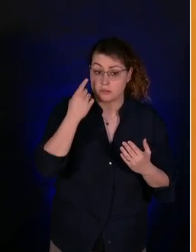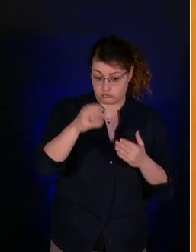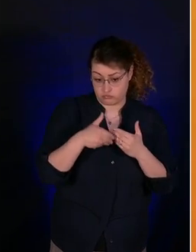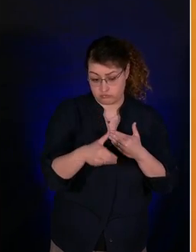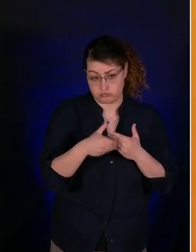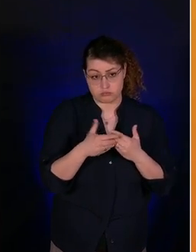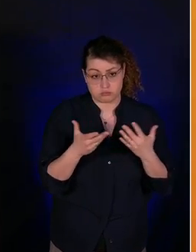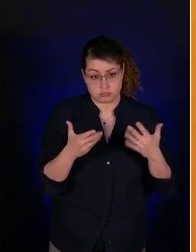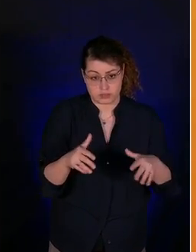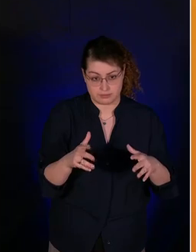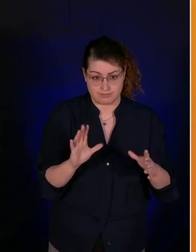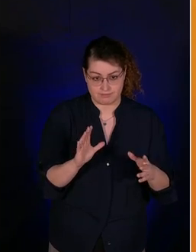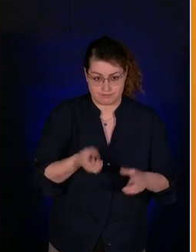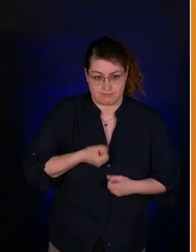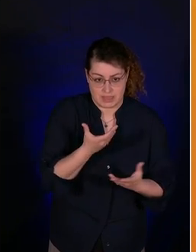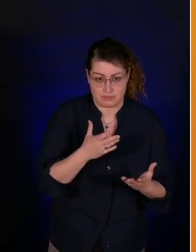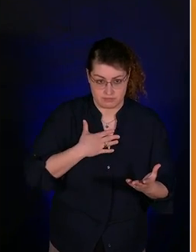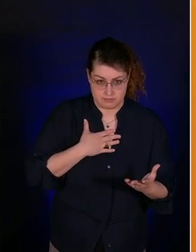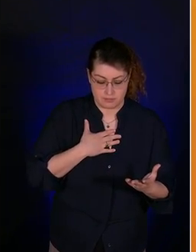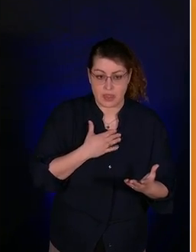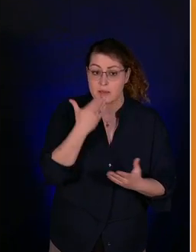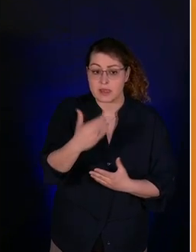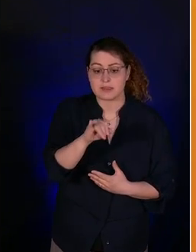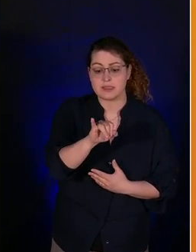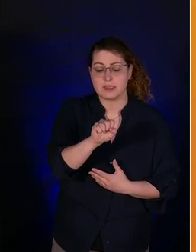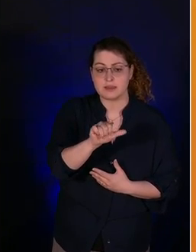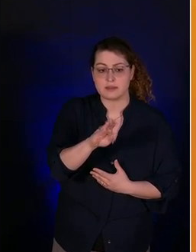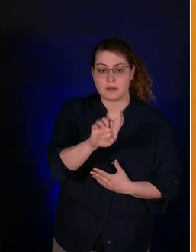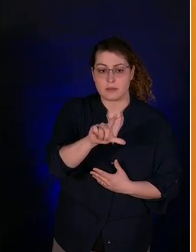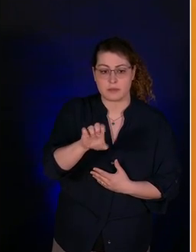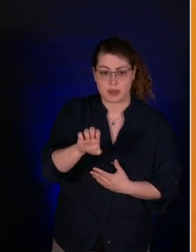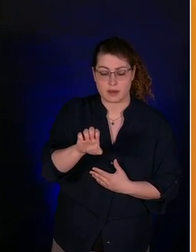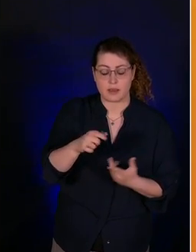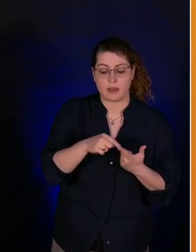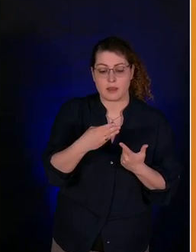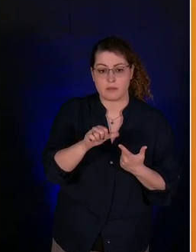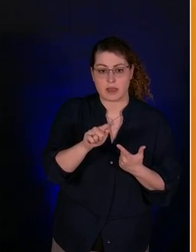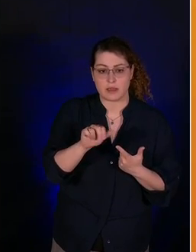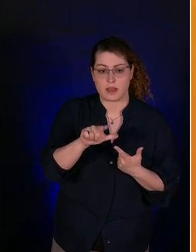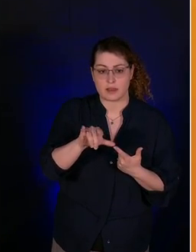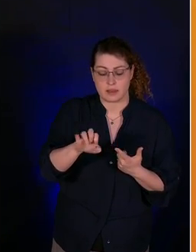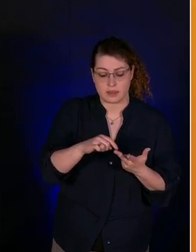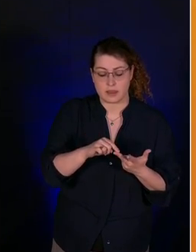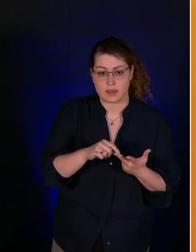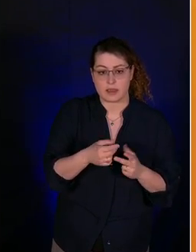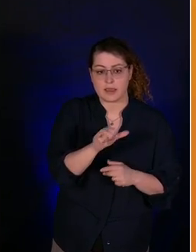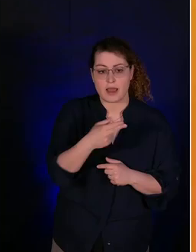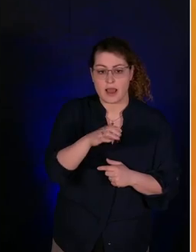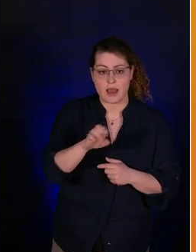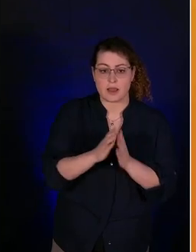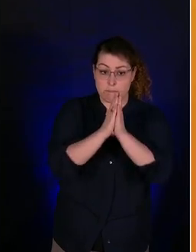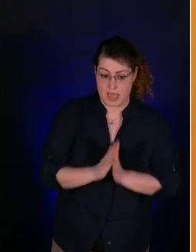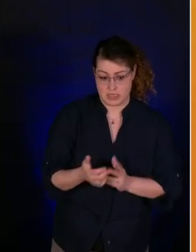Commission, je tiens à remercier Isabelle, Magali et Anne-Marie, notre formidable équipe du